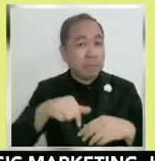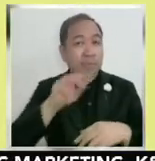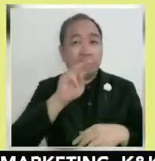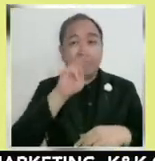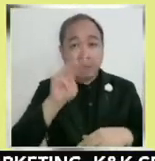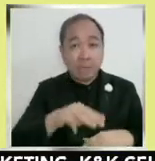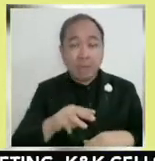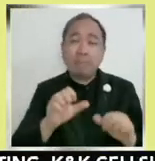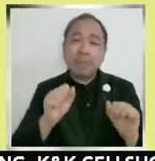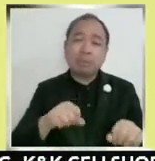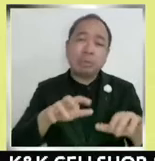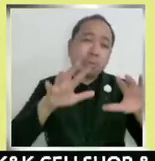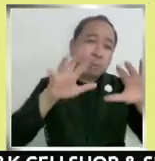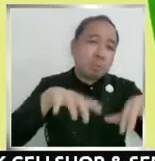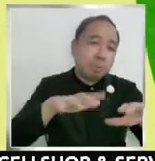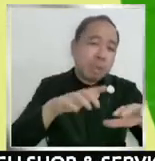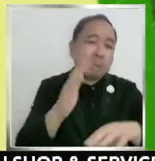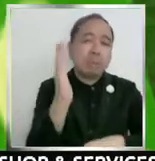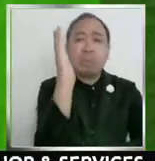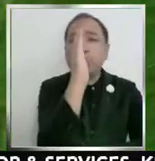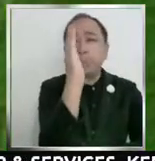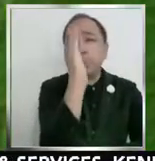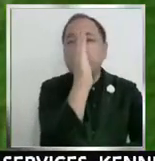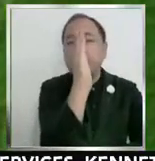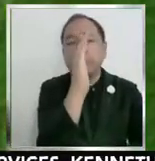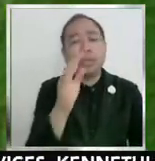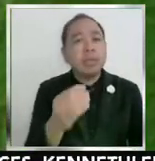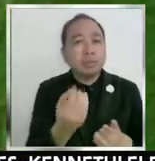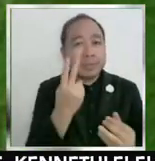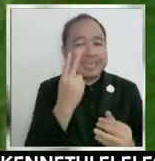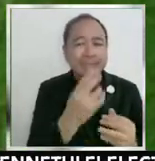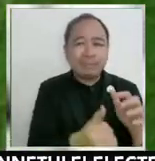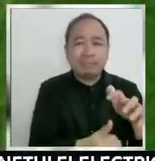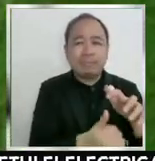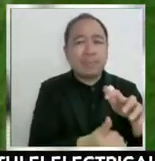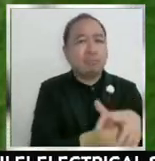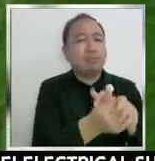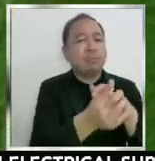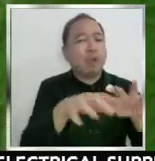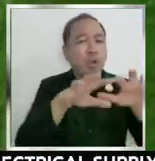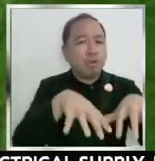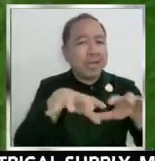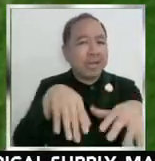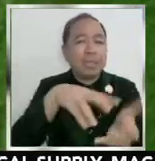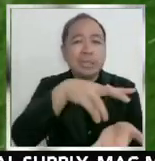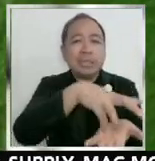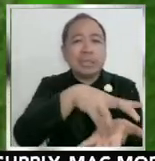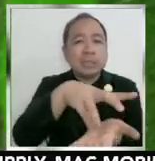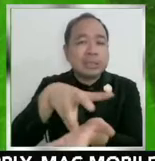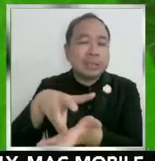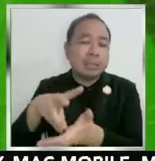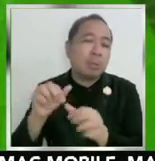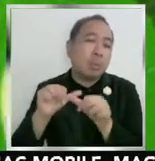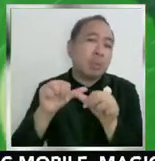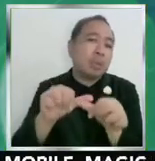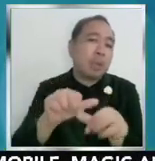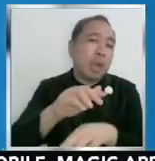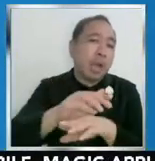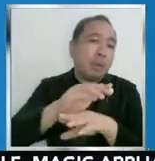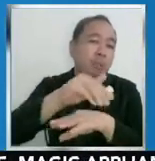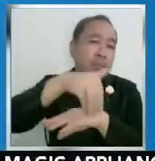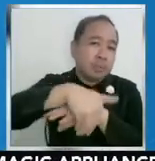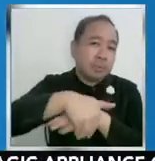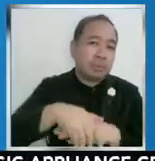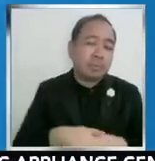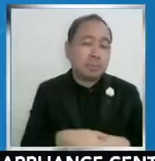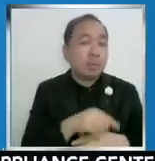bukas bago magtanghali. Mas marami ng lugar ang uulanin sa hapon at posibleng magpatuloy hanggang gabi. Sa Visayas